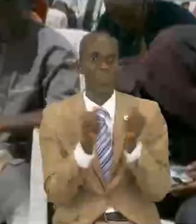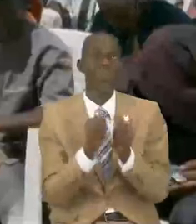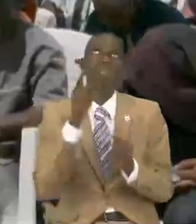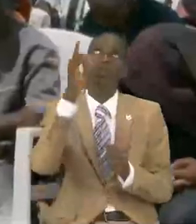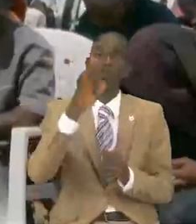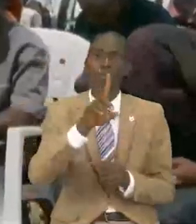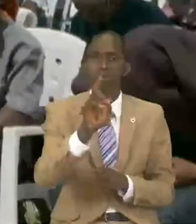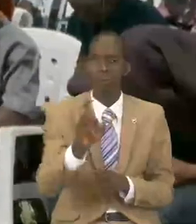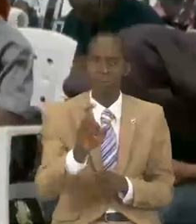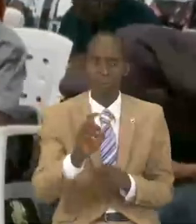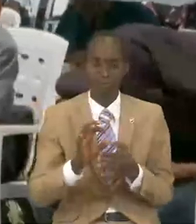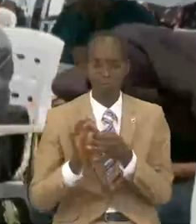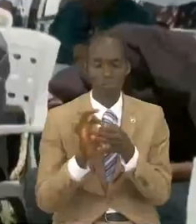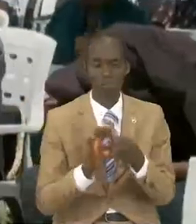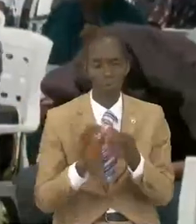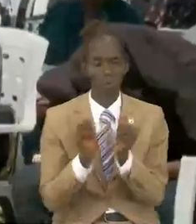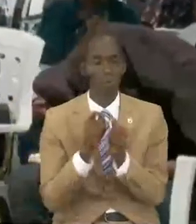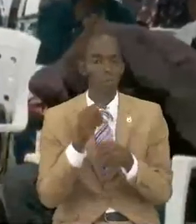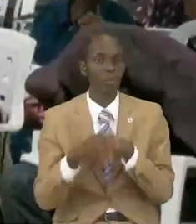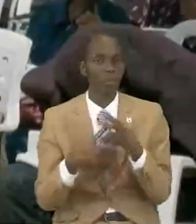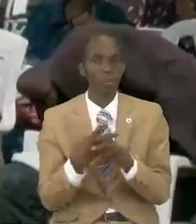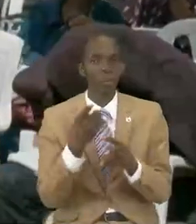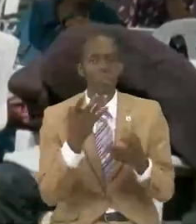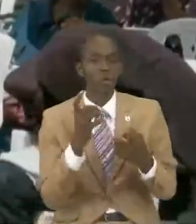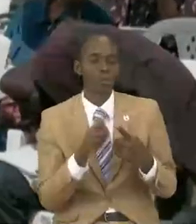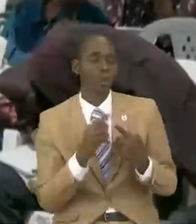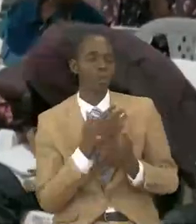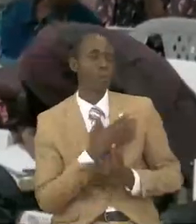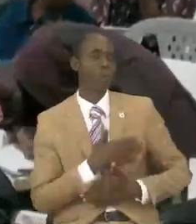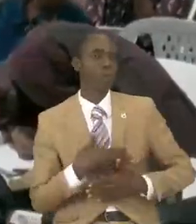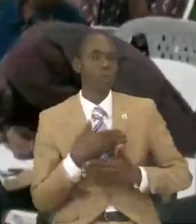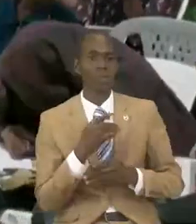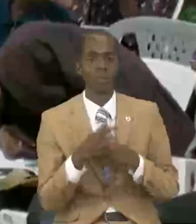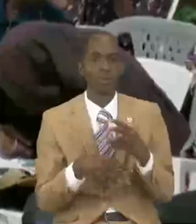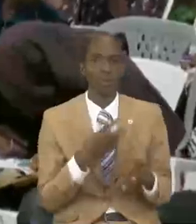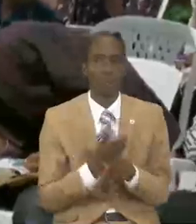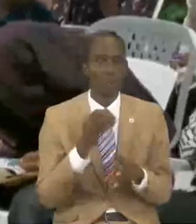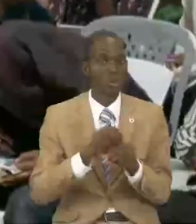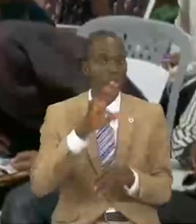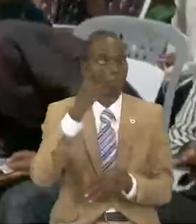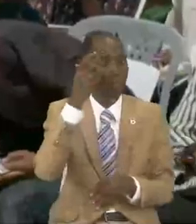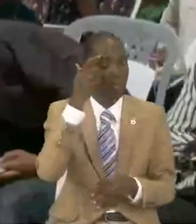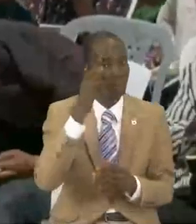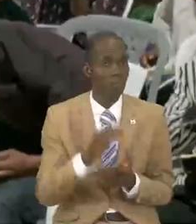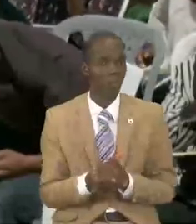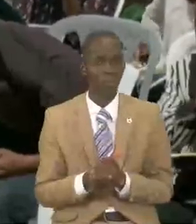contre Dieu, l'amitié du monde? Tu veux plaire au monde dans ton